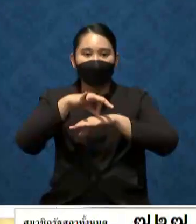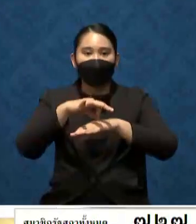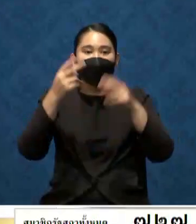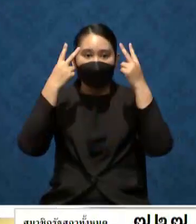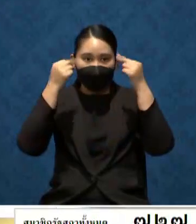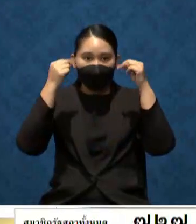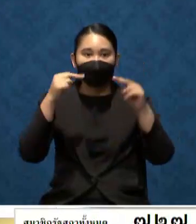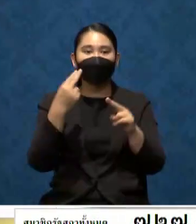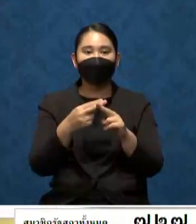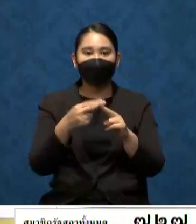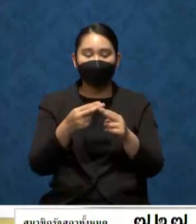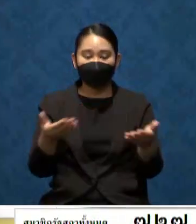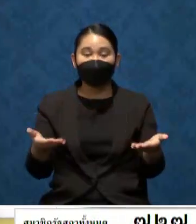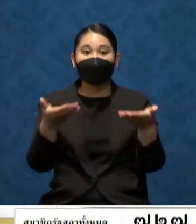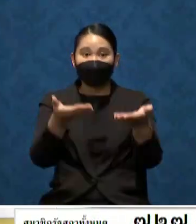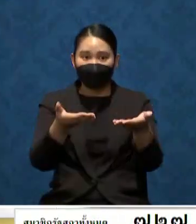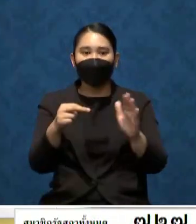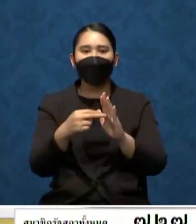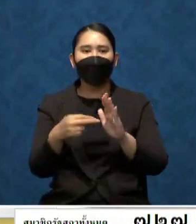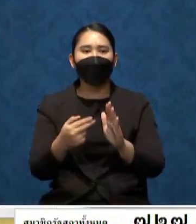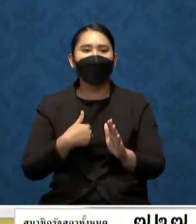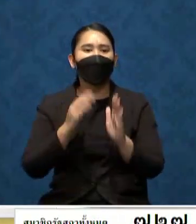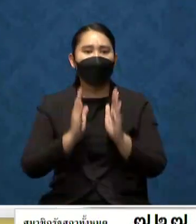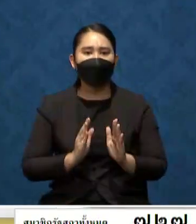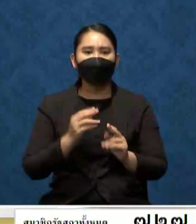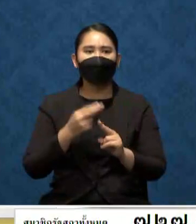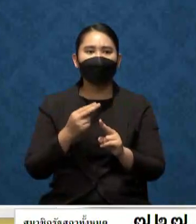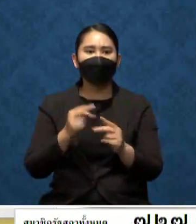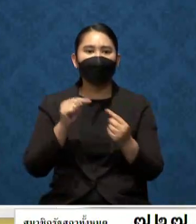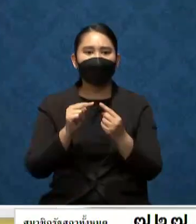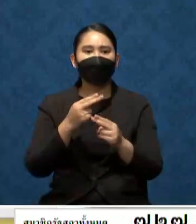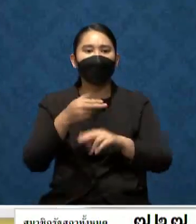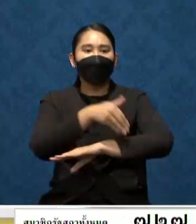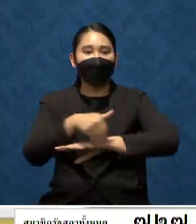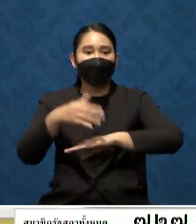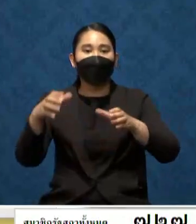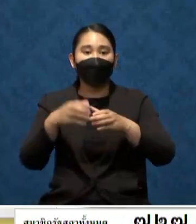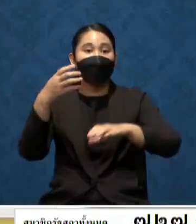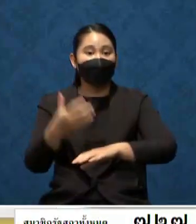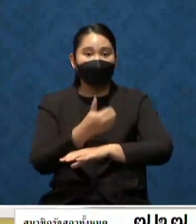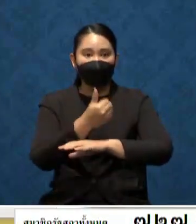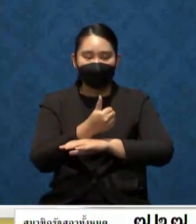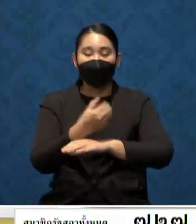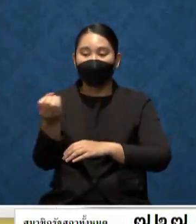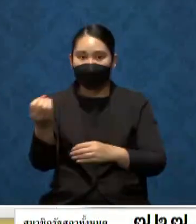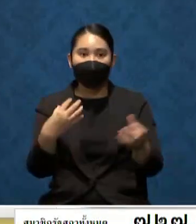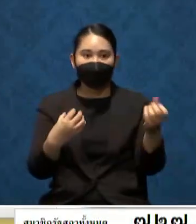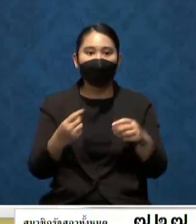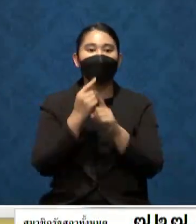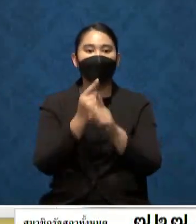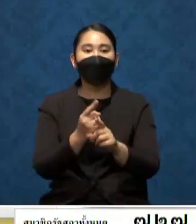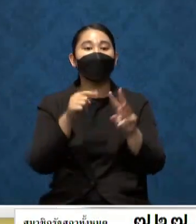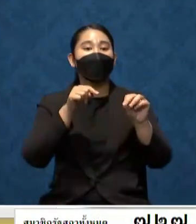องเป็นผู้ที่อยู่ในชื่อต้องเป็นผู้ที่มีชื่ออยู่ในบัญชีรายชื่อของพรรคการเมืองที่แจ้งไว้ตามมาตรา